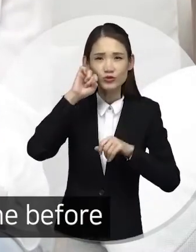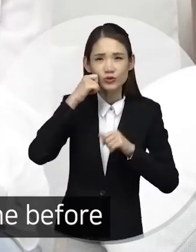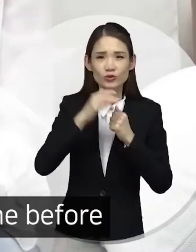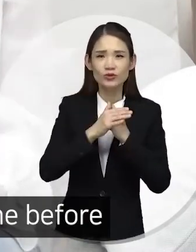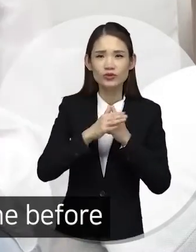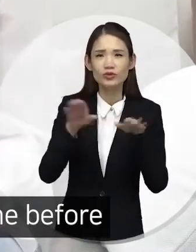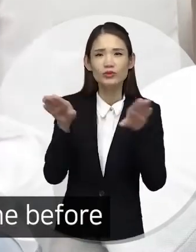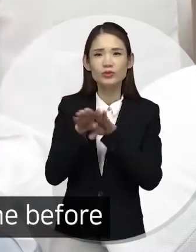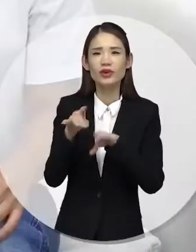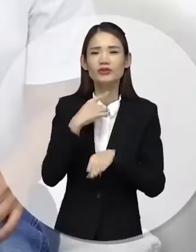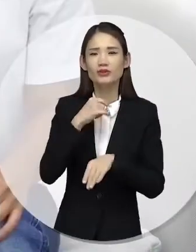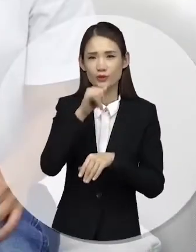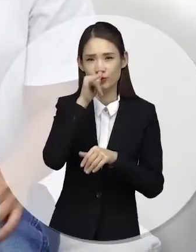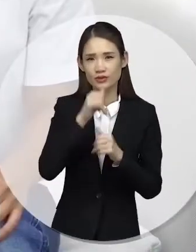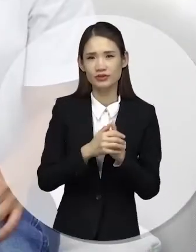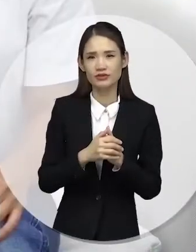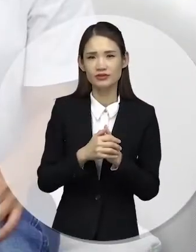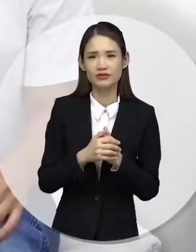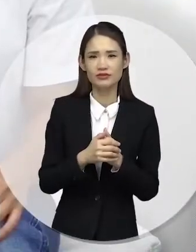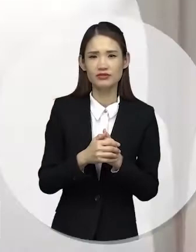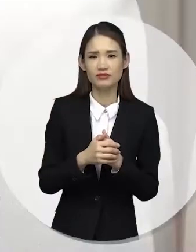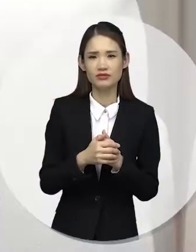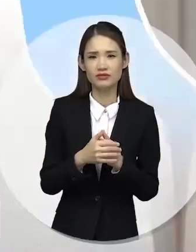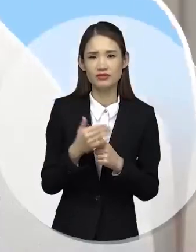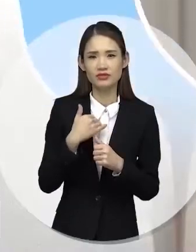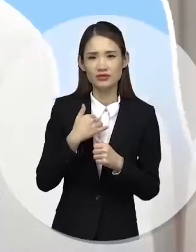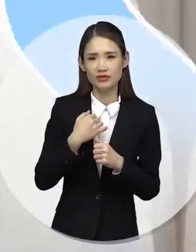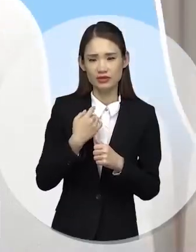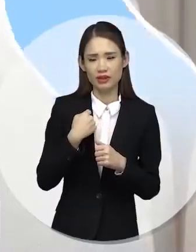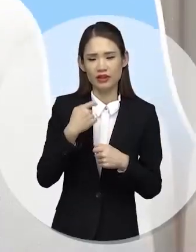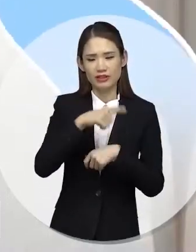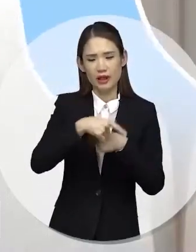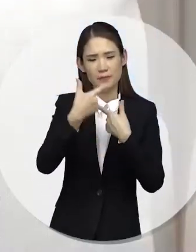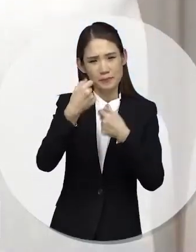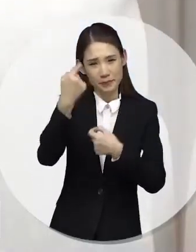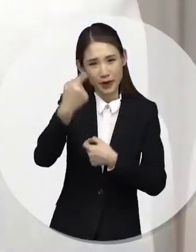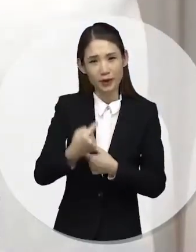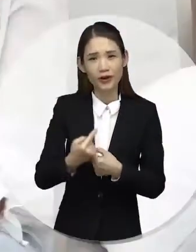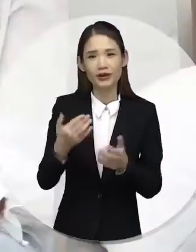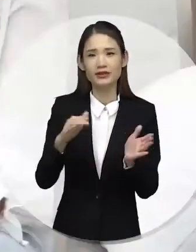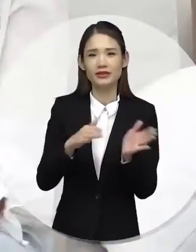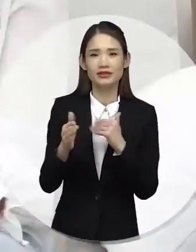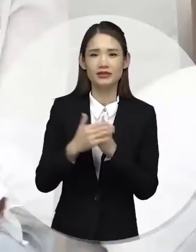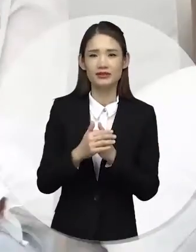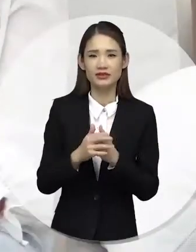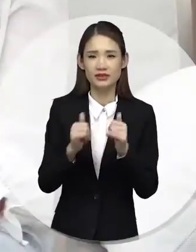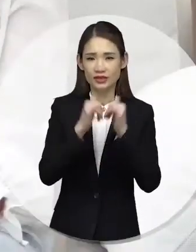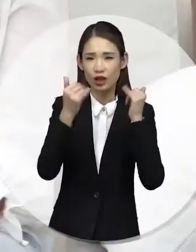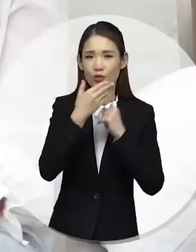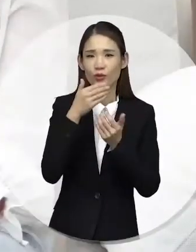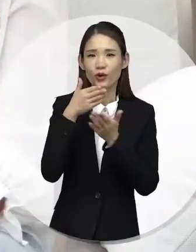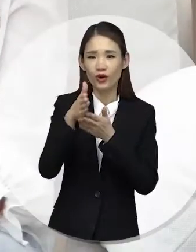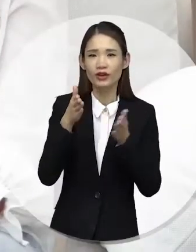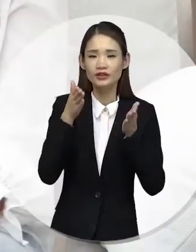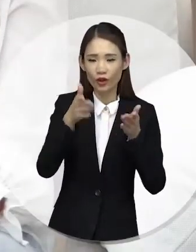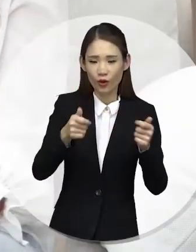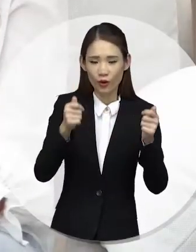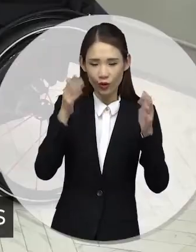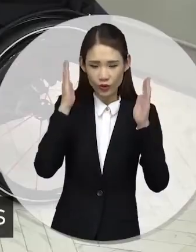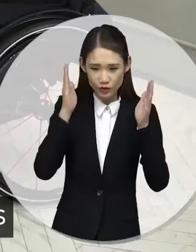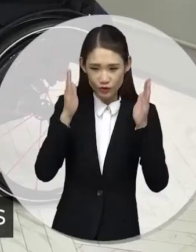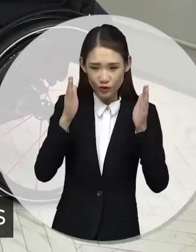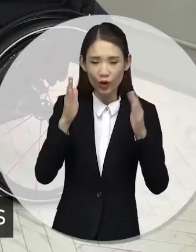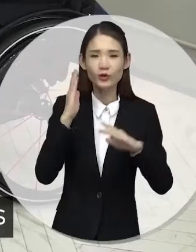학교 빼먹은 적도 있단 말이에요. 그때 진짜 억울해가지고 나는 제 시간에 왔는데 한 번은 사회복지학과 전공 수업을